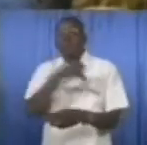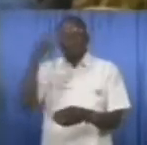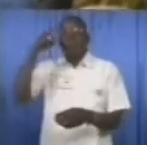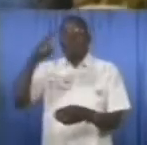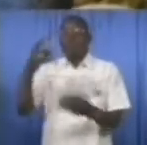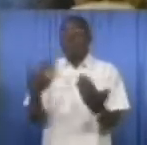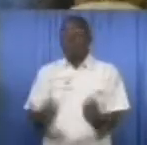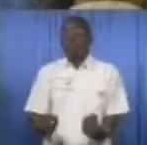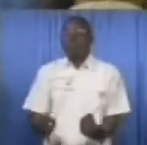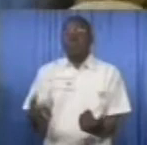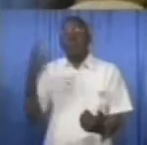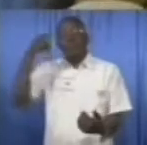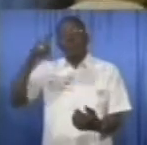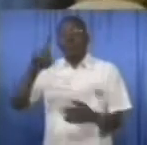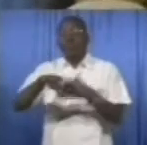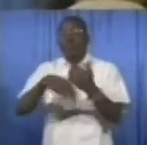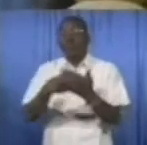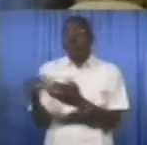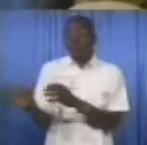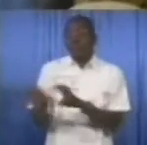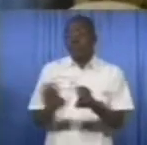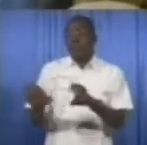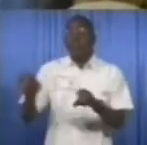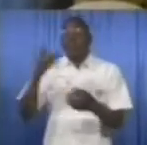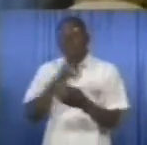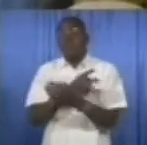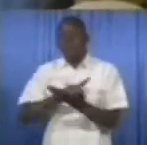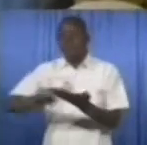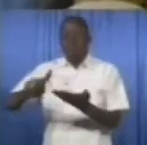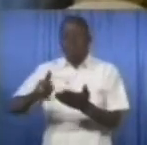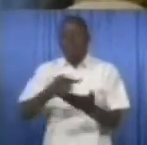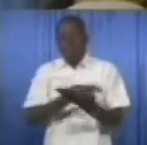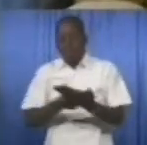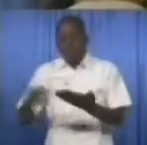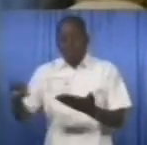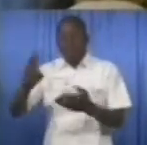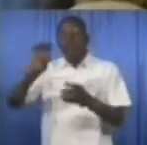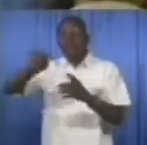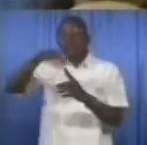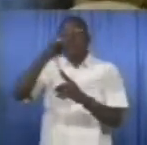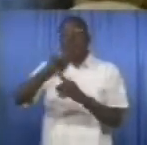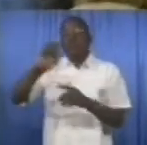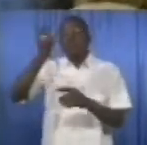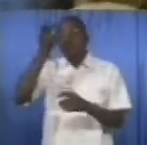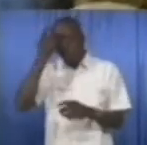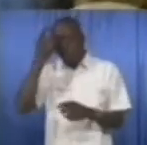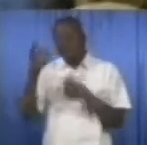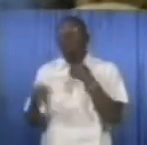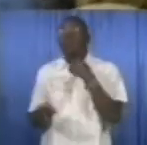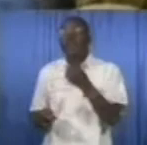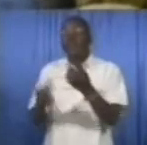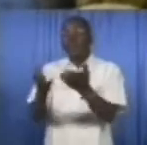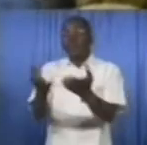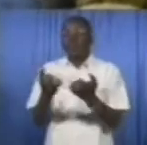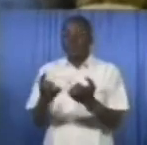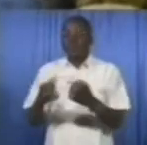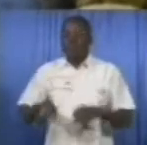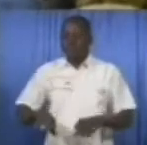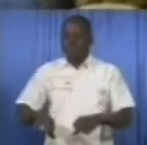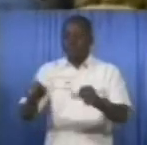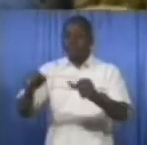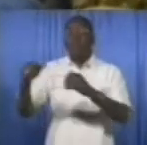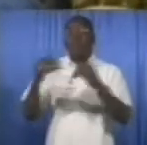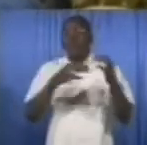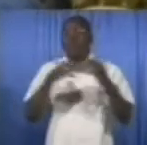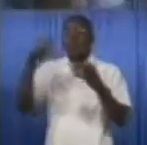actuelle, les syndicats, tout en faisant leur propre lecture de la situation sociopolitique au Burkina, disent vouloir poursuivre la lutte dans